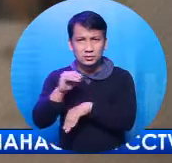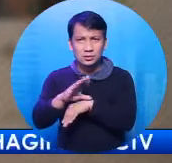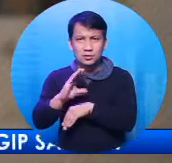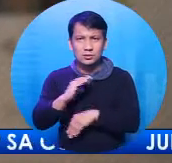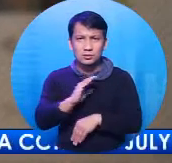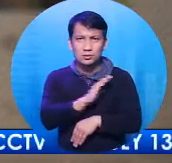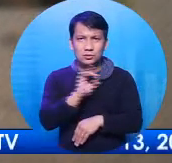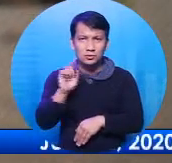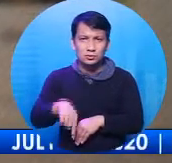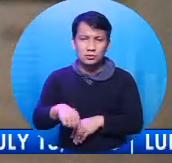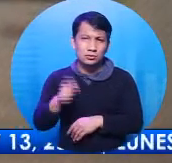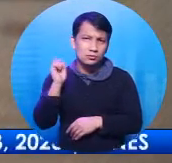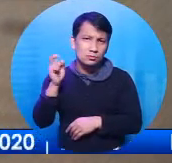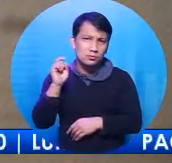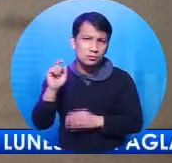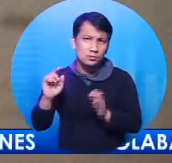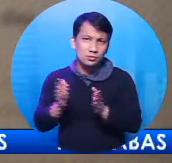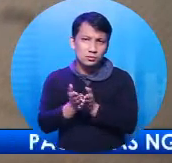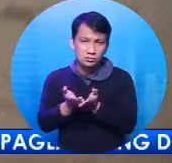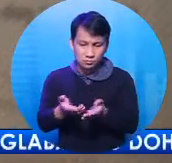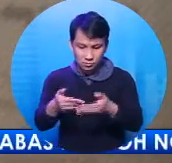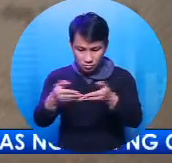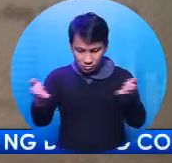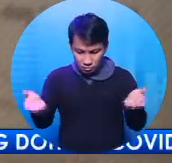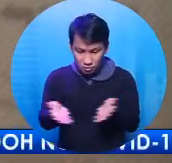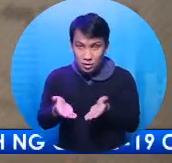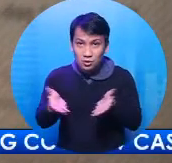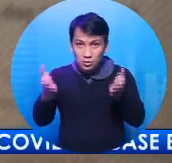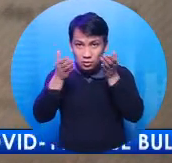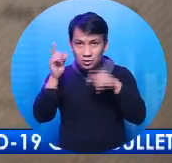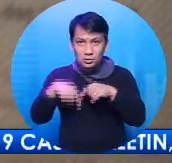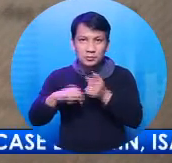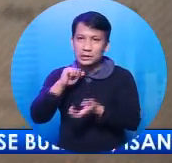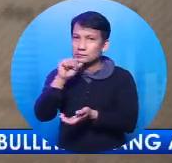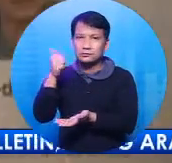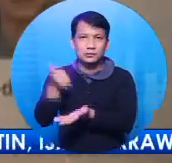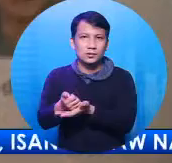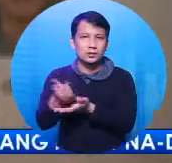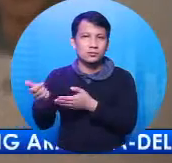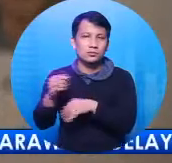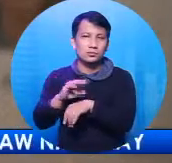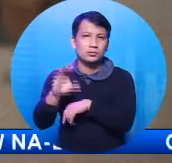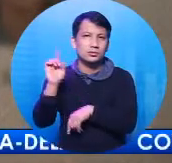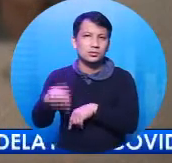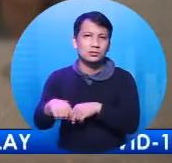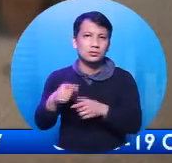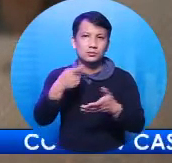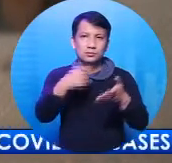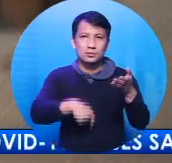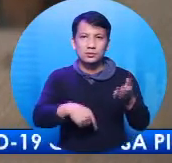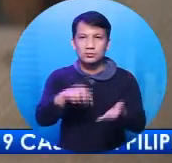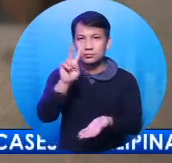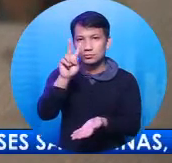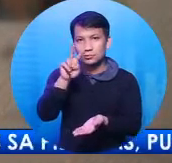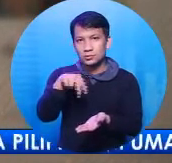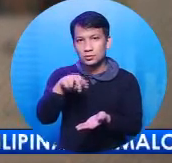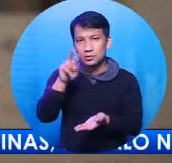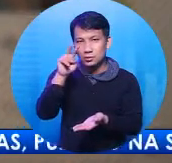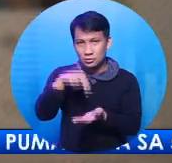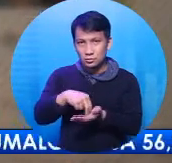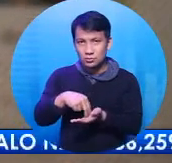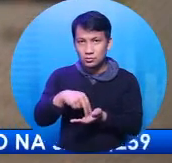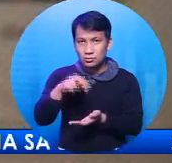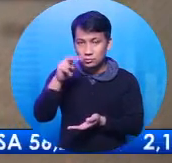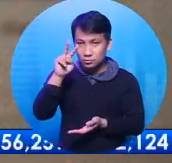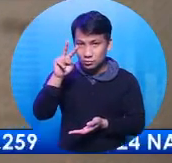initiative niya ang pagpapabili ng tuob kits, pero hindi pala ito inaprubahan ng konseho. Pinresyohan ng 2,500 pesos ang